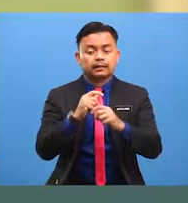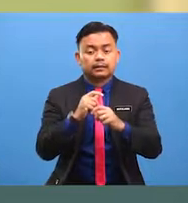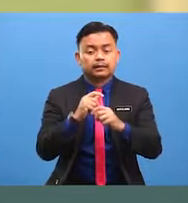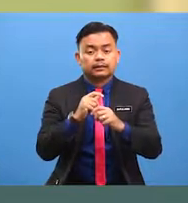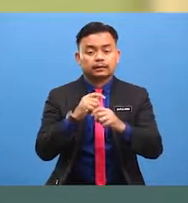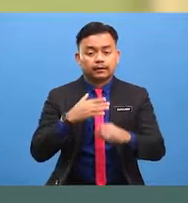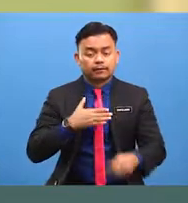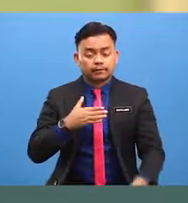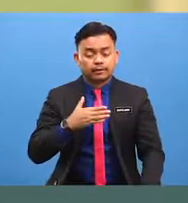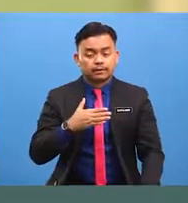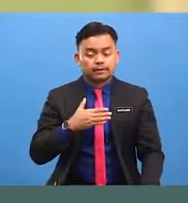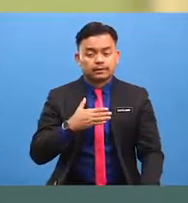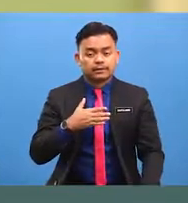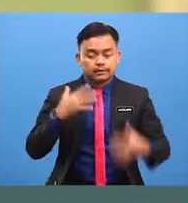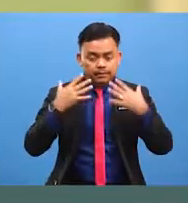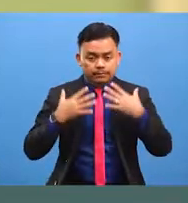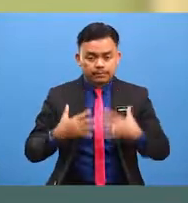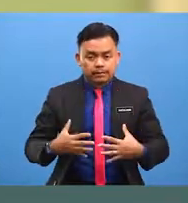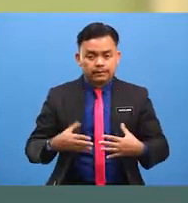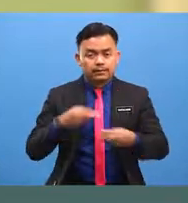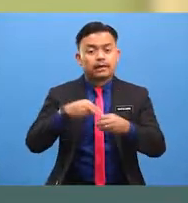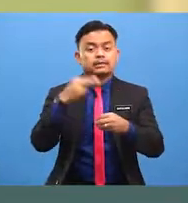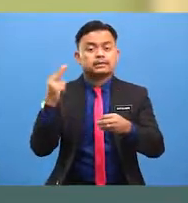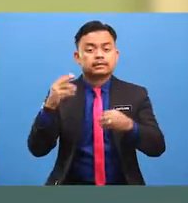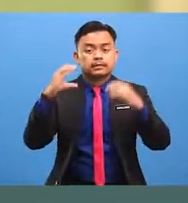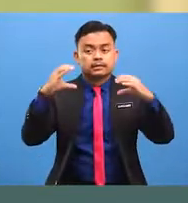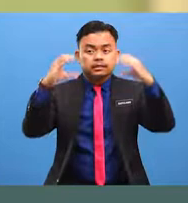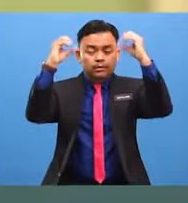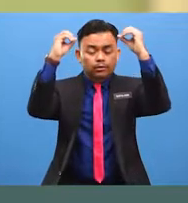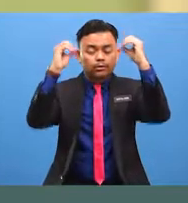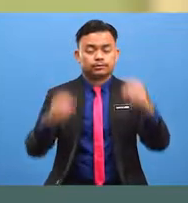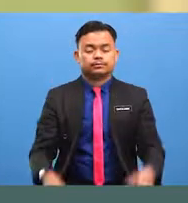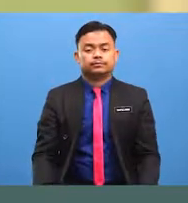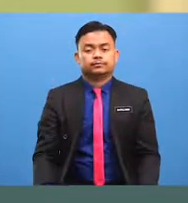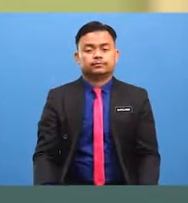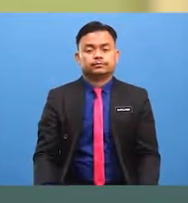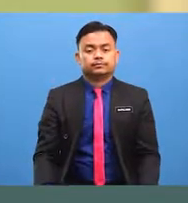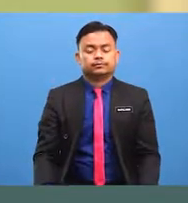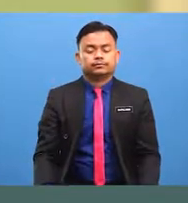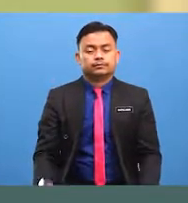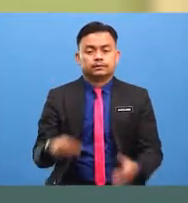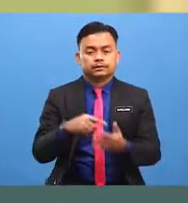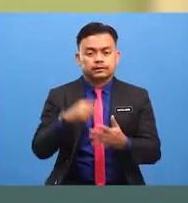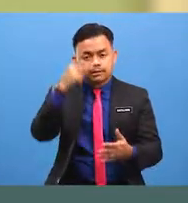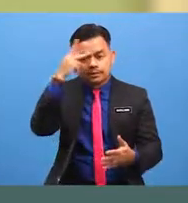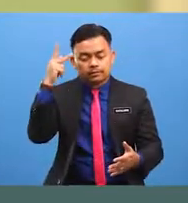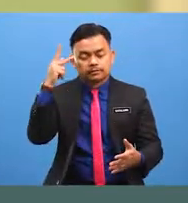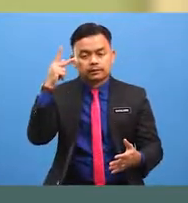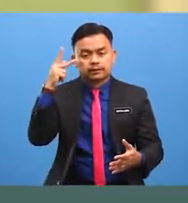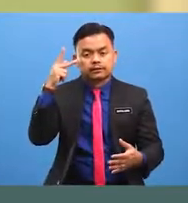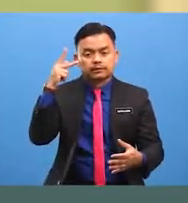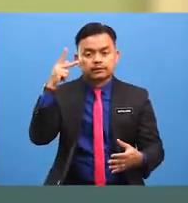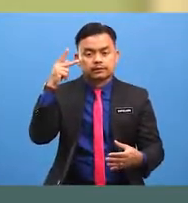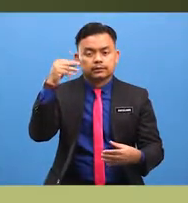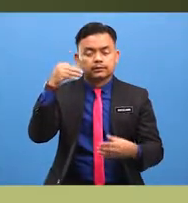dioksida. Ini menyebabkan kandungan karbon dioksida semakin tinggi di dalam